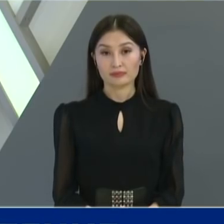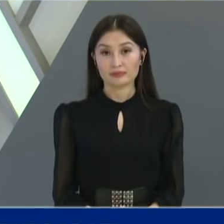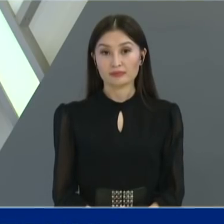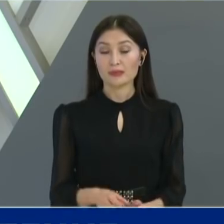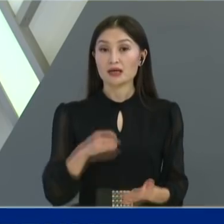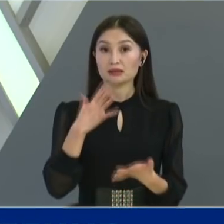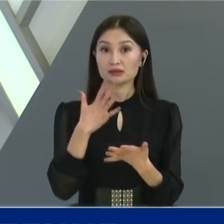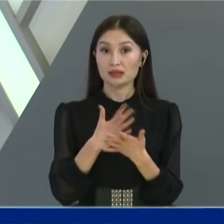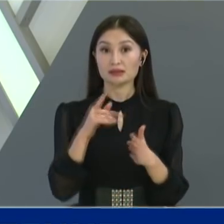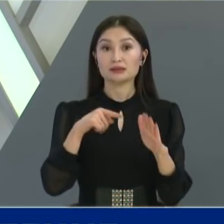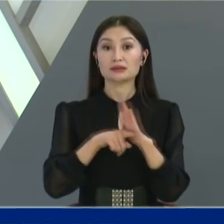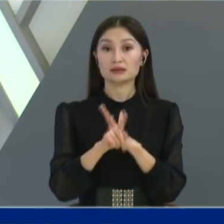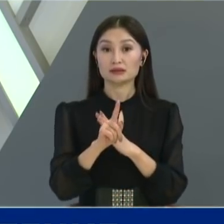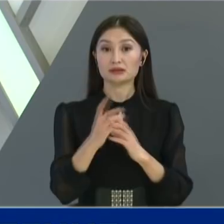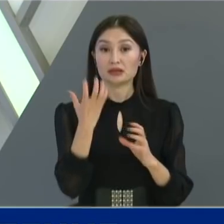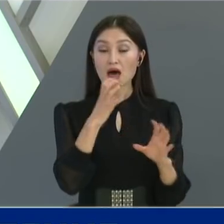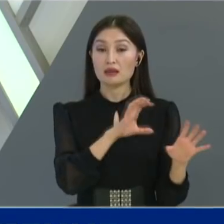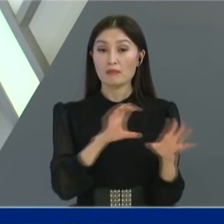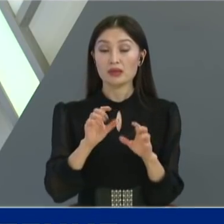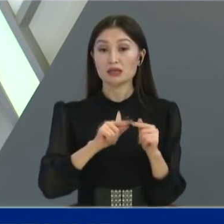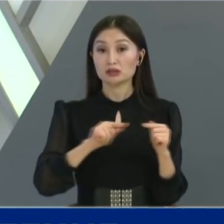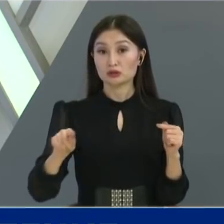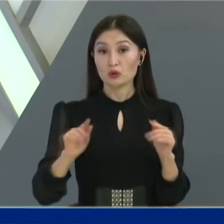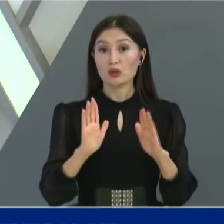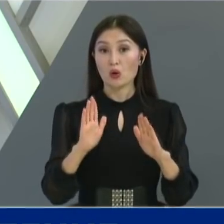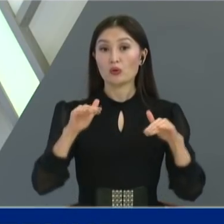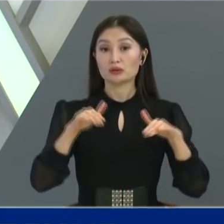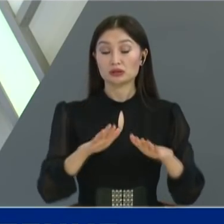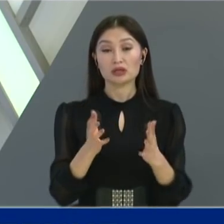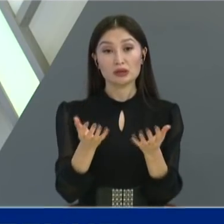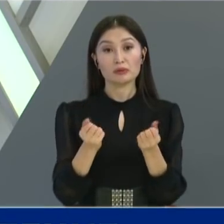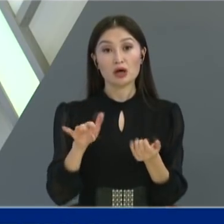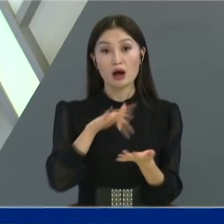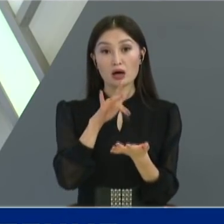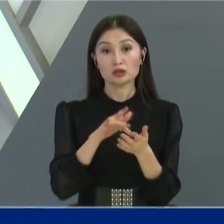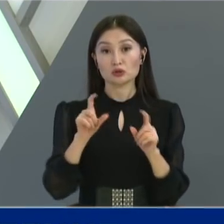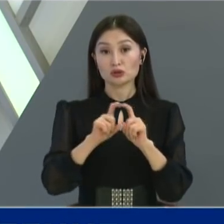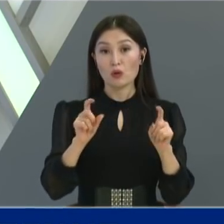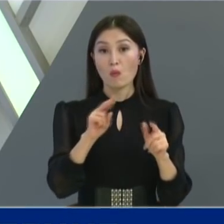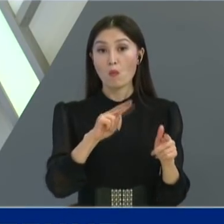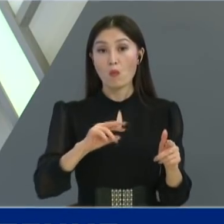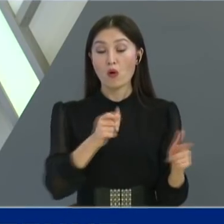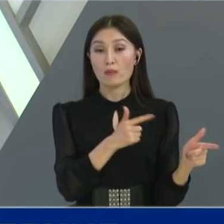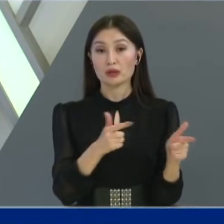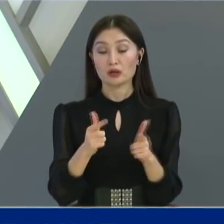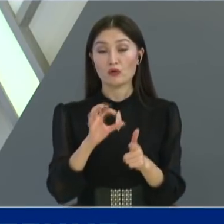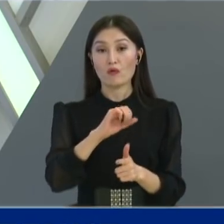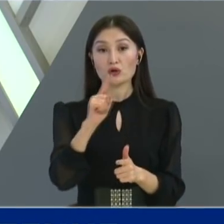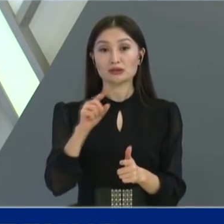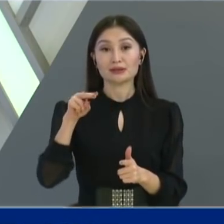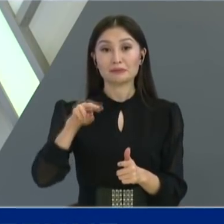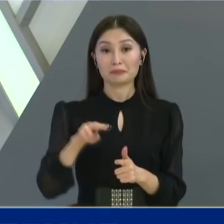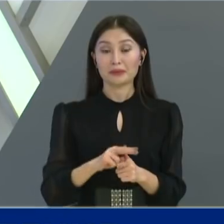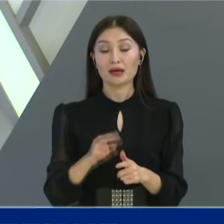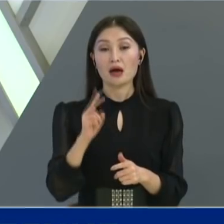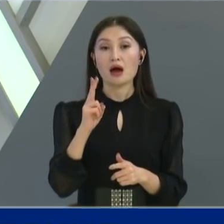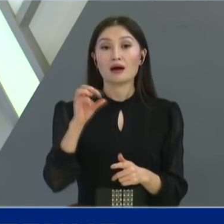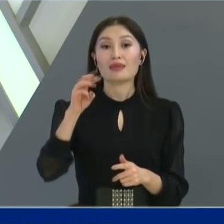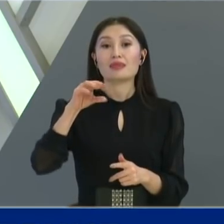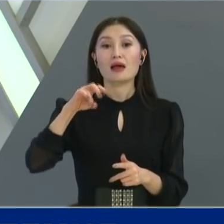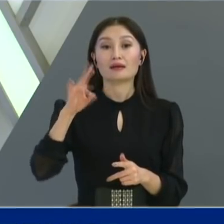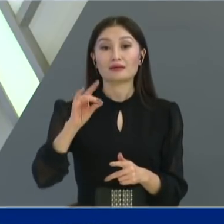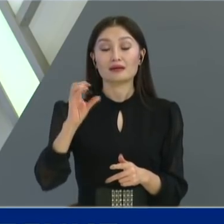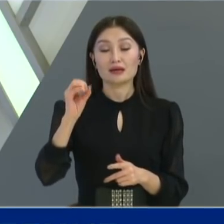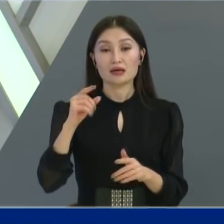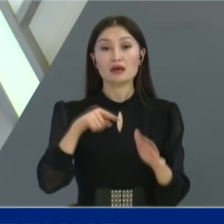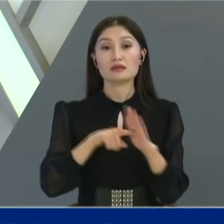В столице начался отопительный сезон. Такое решение принял городской штаб по подготовке к ОЗП. Запуск котельных и тепловых сетей